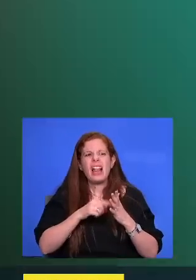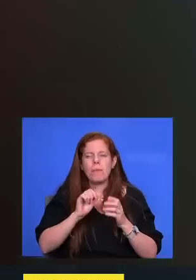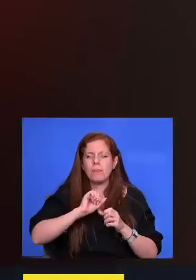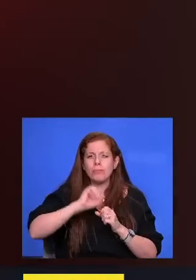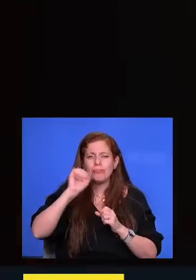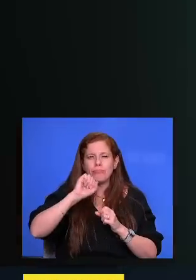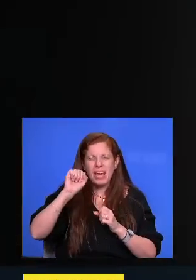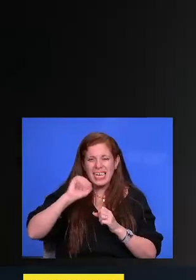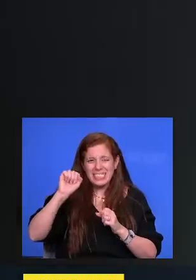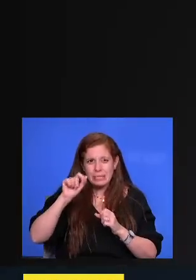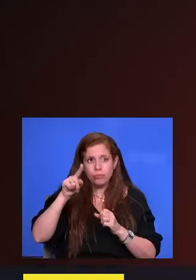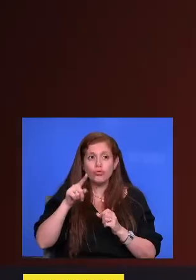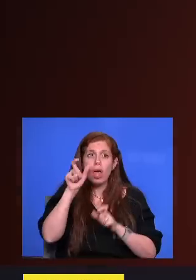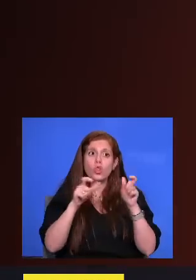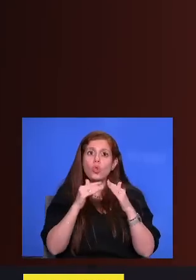תושבים ברחוב.